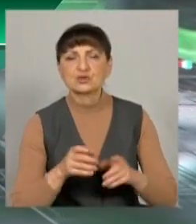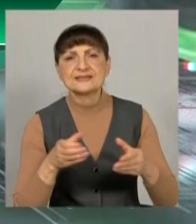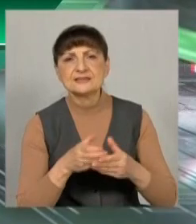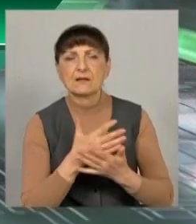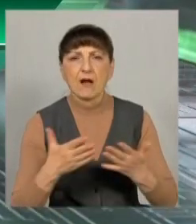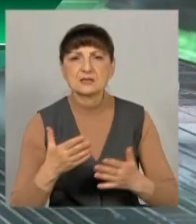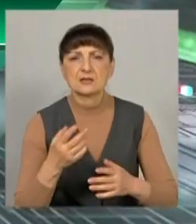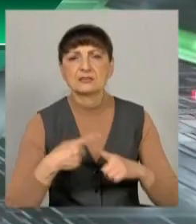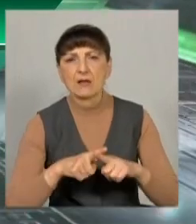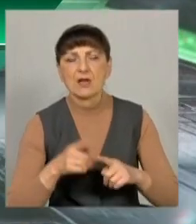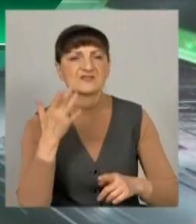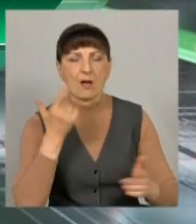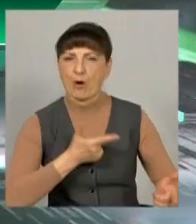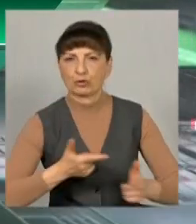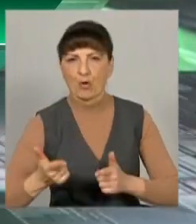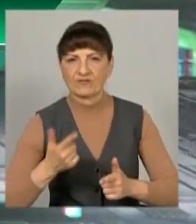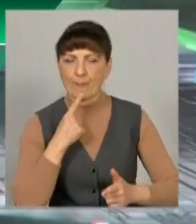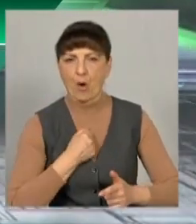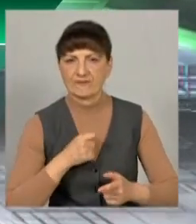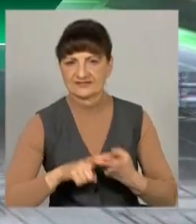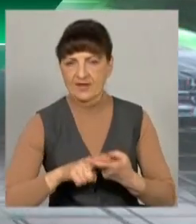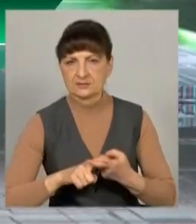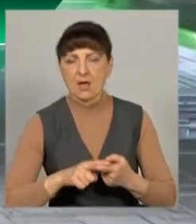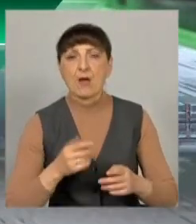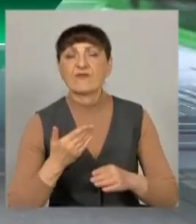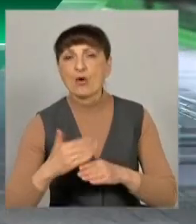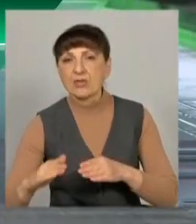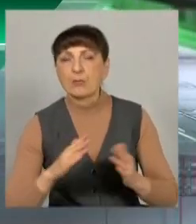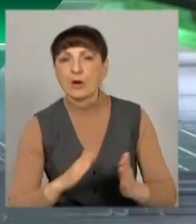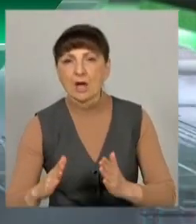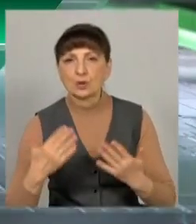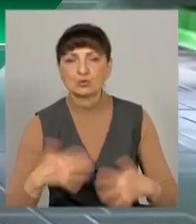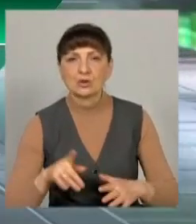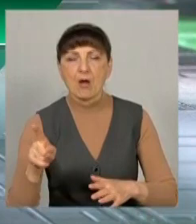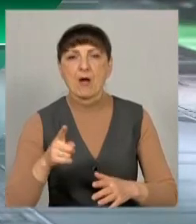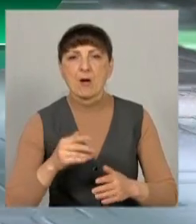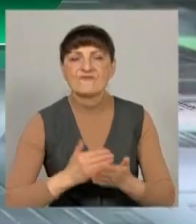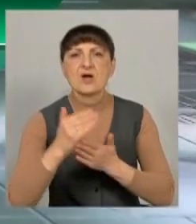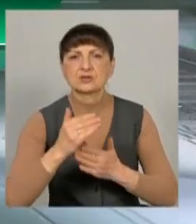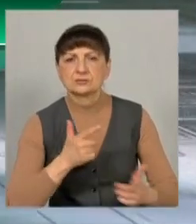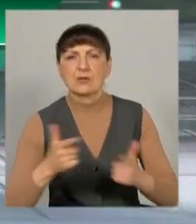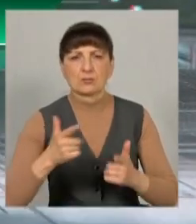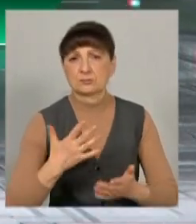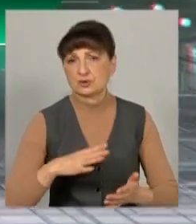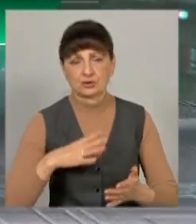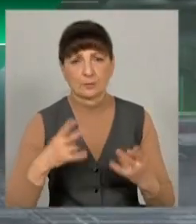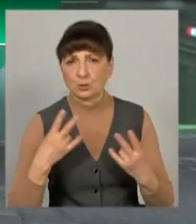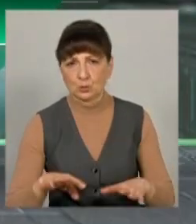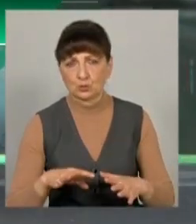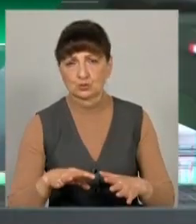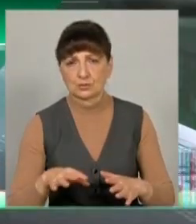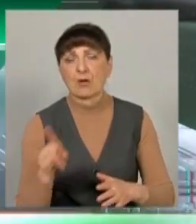всегда находятся в боевой готовности, поэтому в отдельном порядке приводить их в повышенную готовность